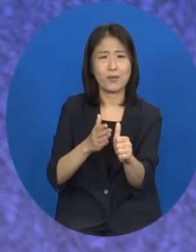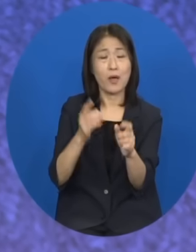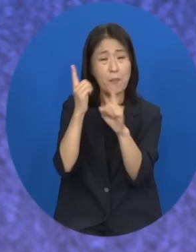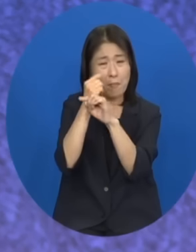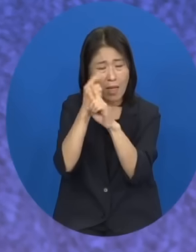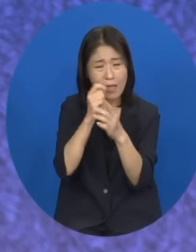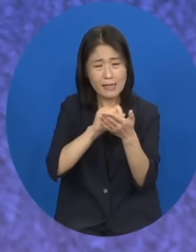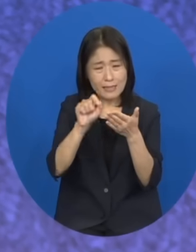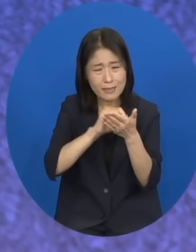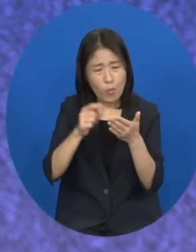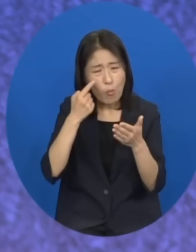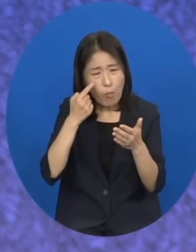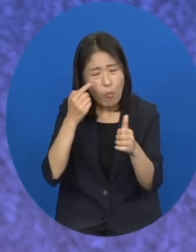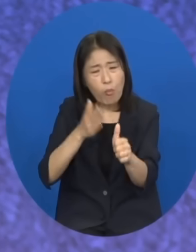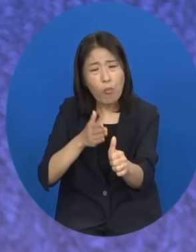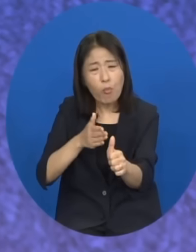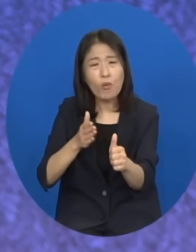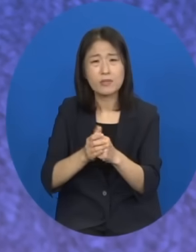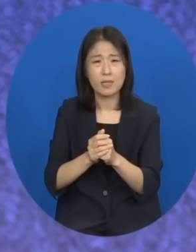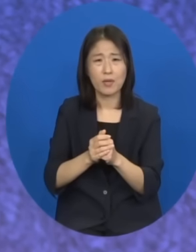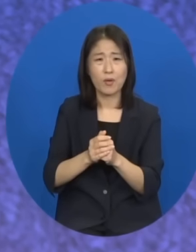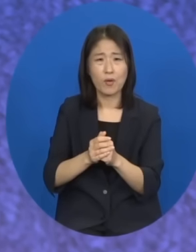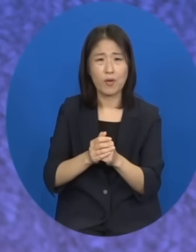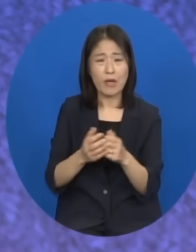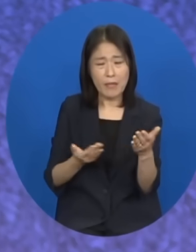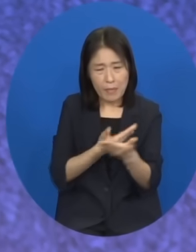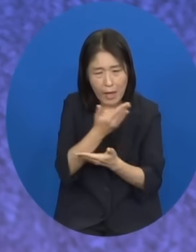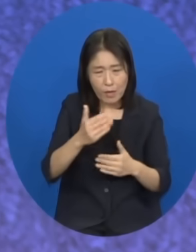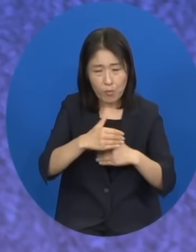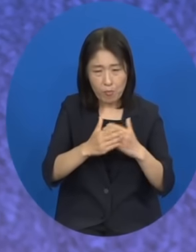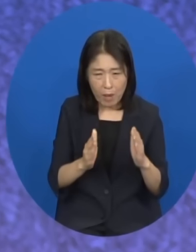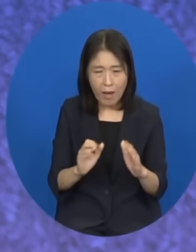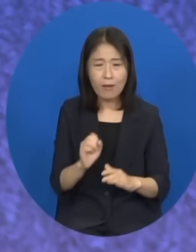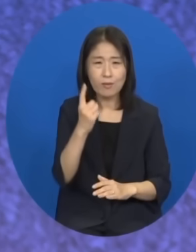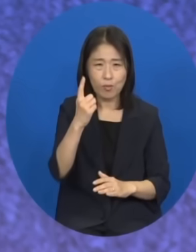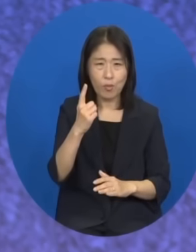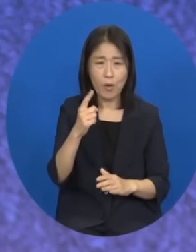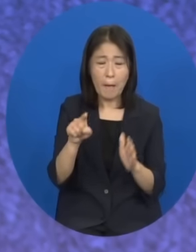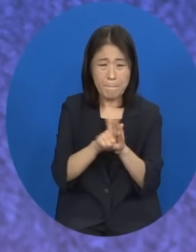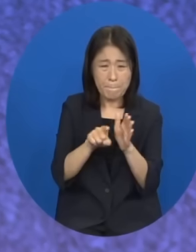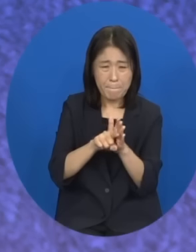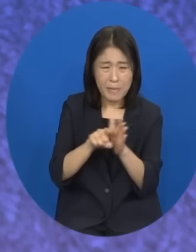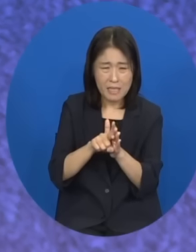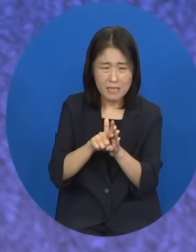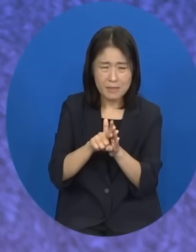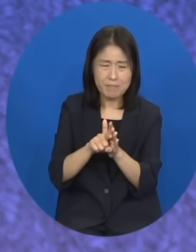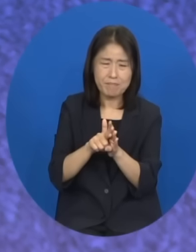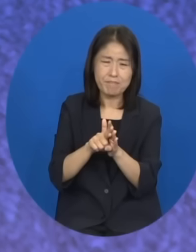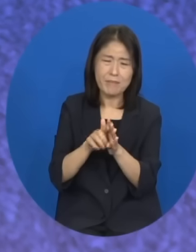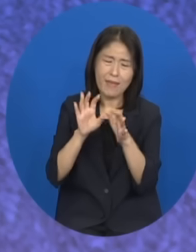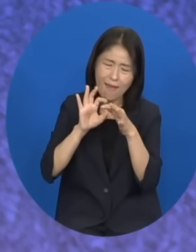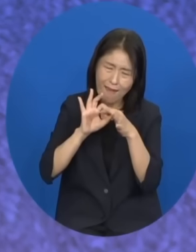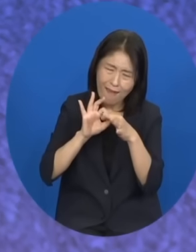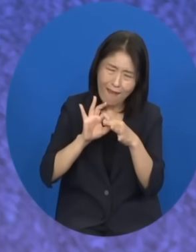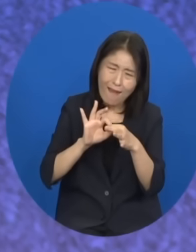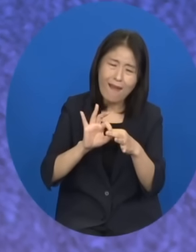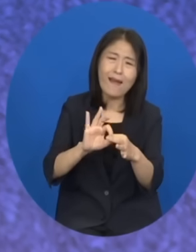일기를 써보시면서 그리고 나눔 방을 통하여 믿음을 지켜가세요. 그렇게 계속 권하는 거예요.